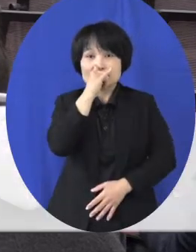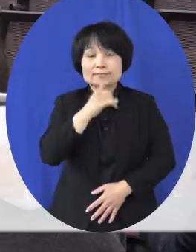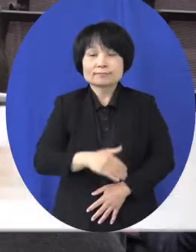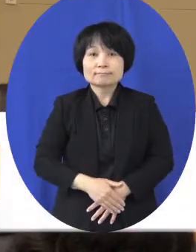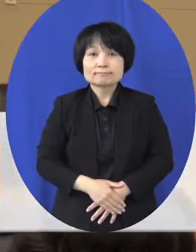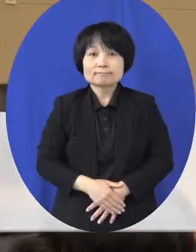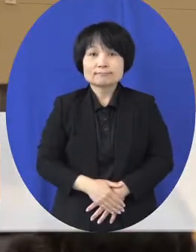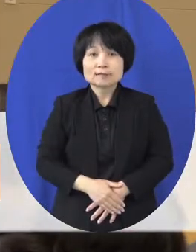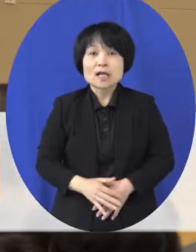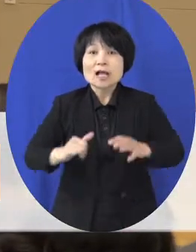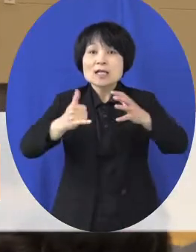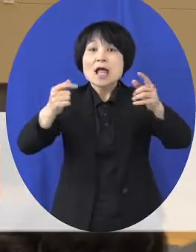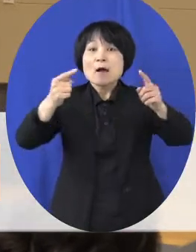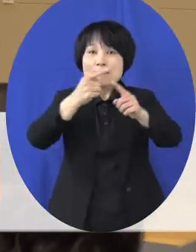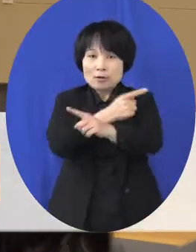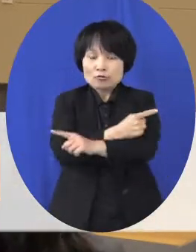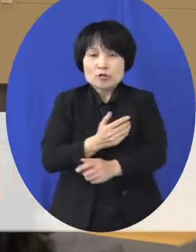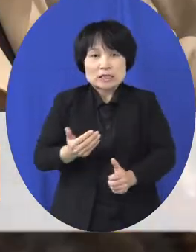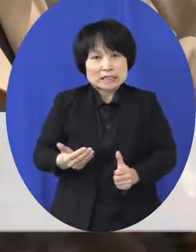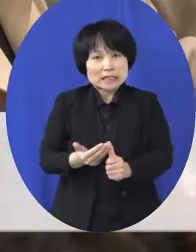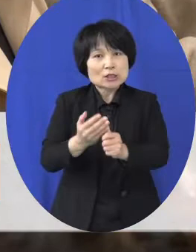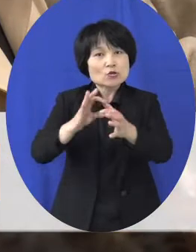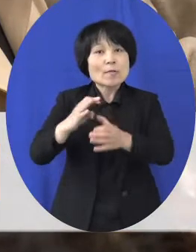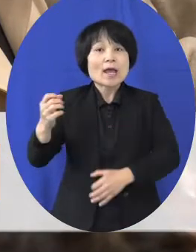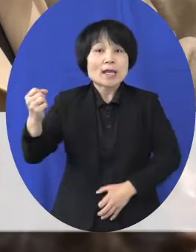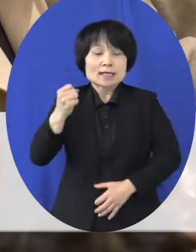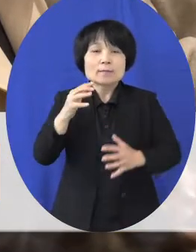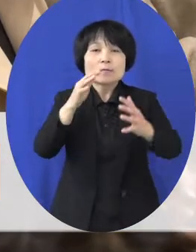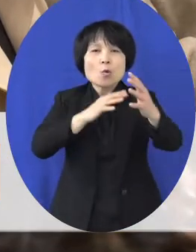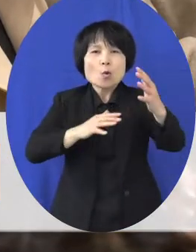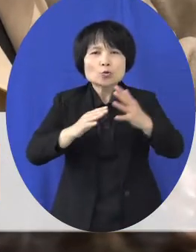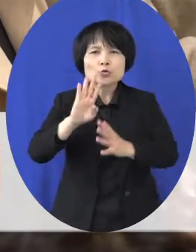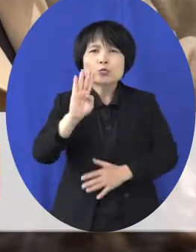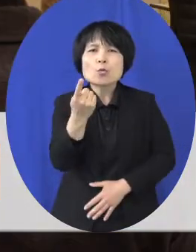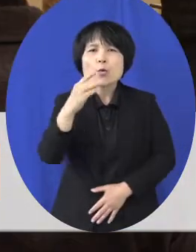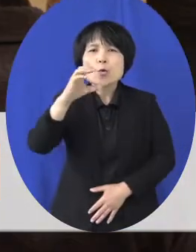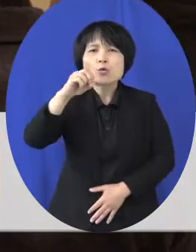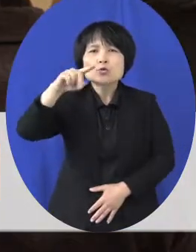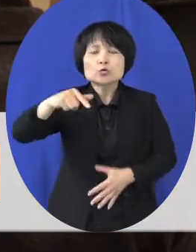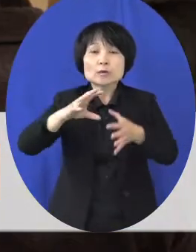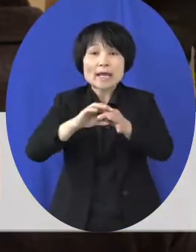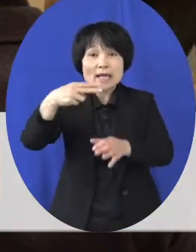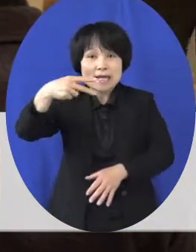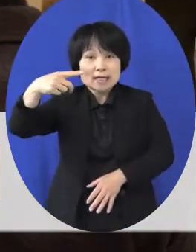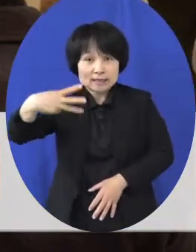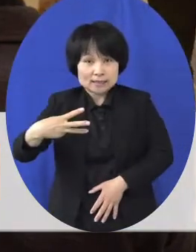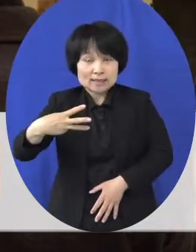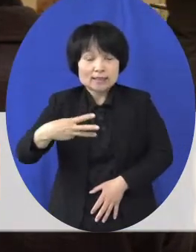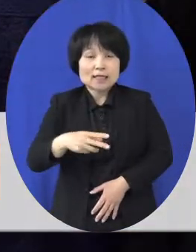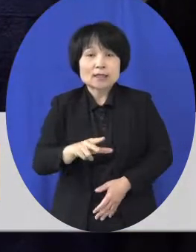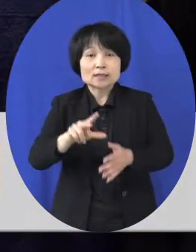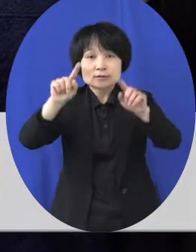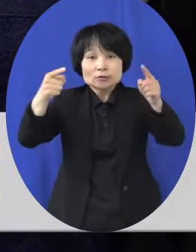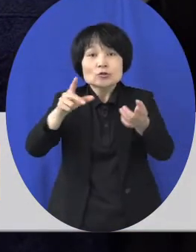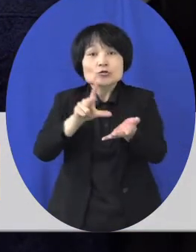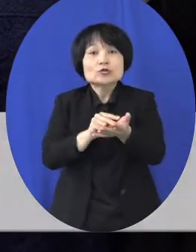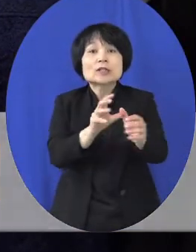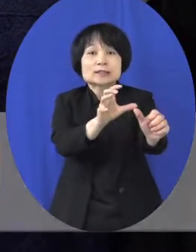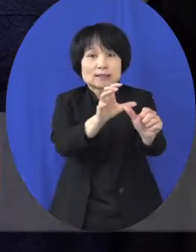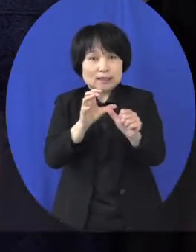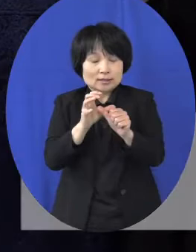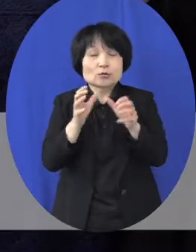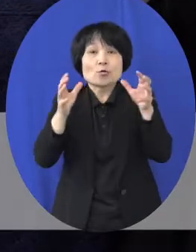세상을 바꾸는 키움의 뜰, 공주 보육이라는 슬로건으로 관내 어린이집 보육교직원들이 한자리에 모인 이날